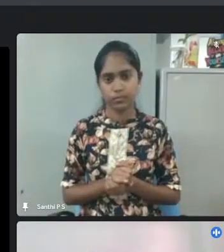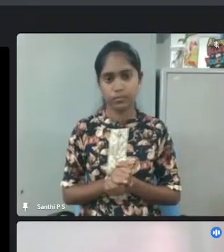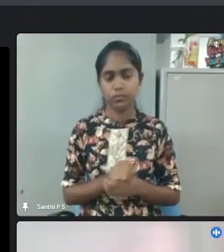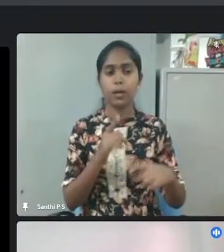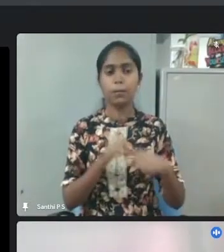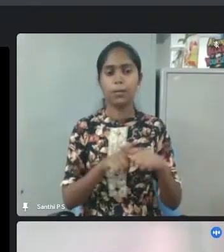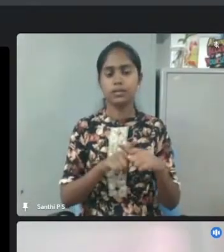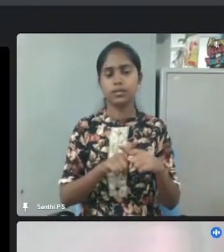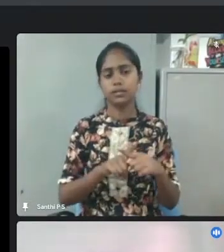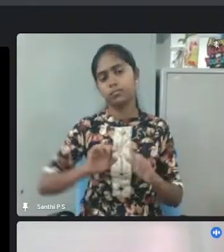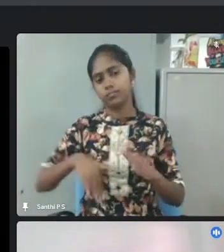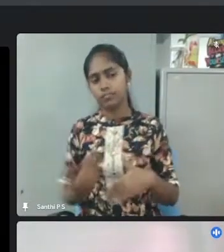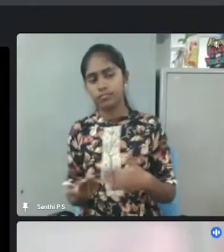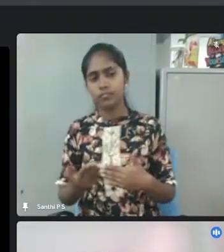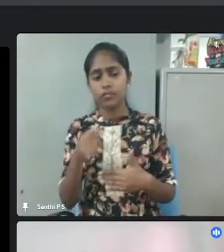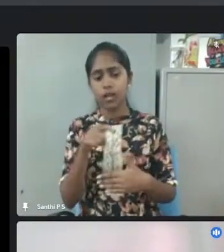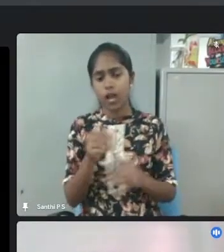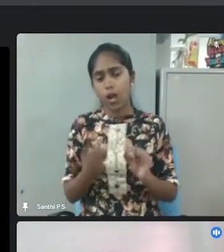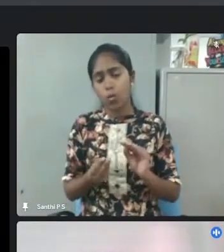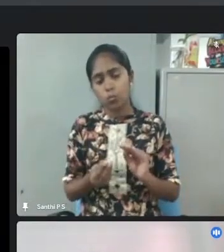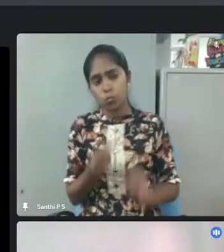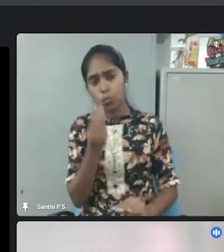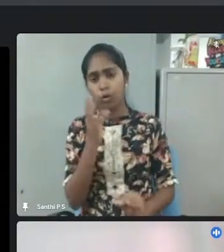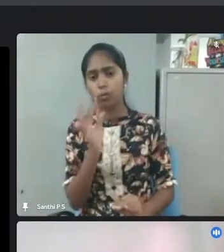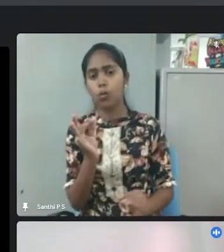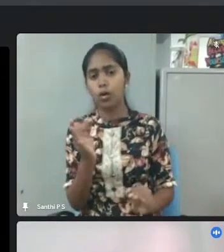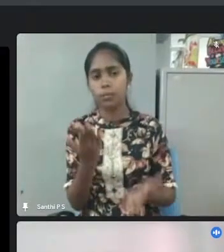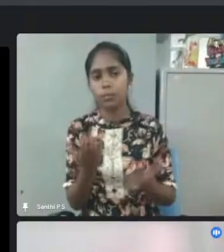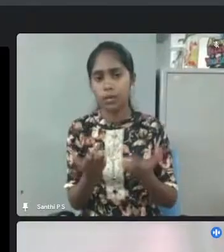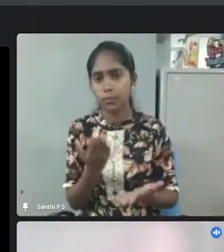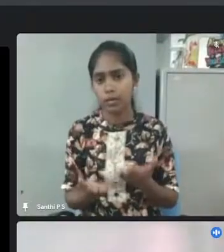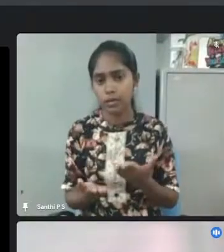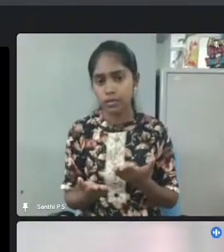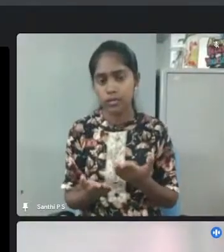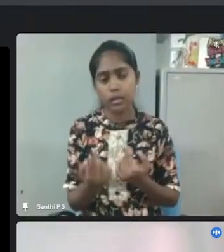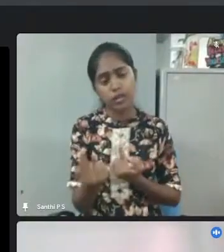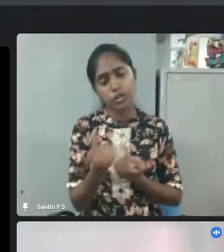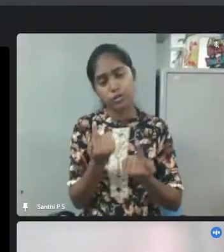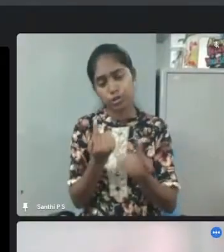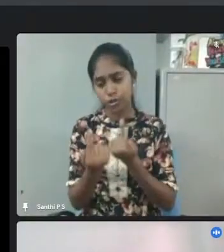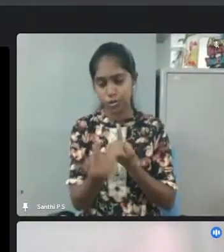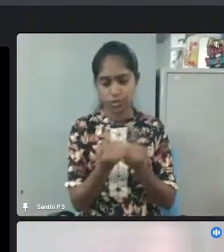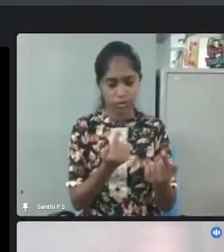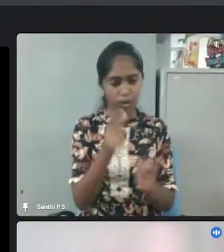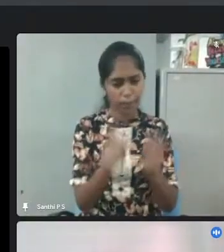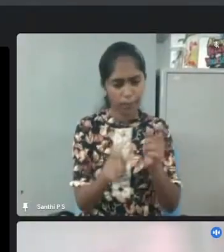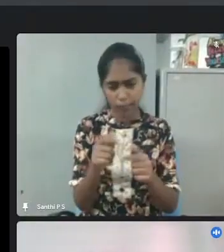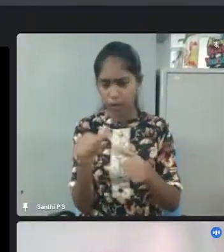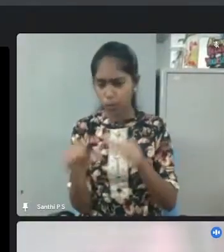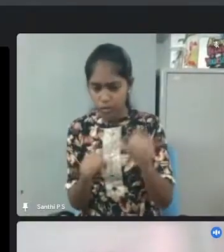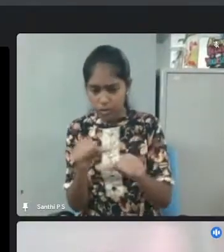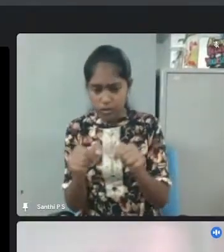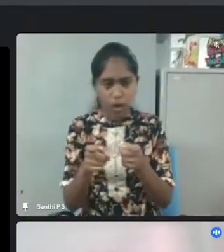അതിനോടൊപ്പം അല്ലെങ്കിൽ അതിനേക്കാൾ കൂടുതൽ എന്ന് ഞാൻ പറയട്ടെ, വളരെയധികം ഓരോരുത്തരുടെയും പ്രവർത്തനത്തെ